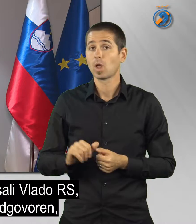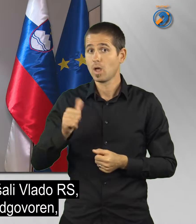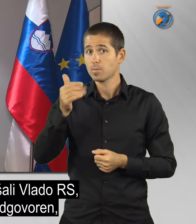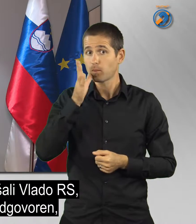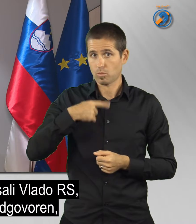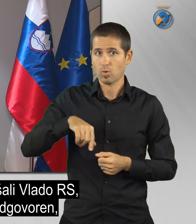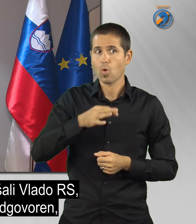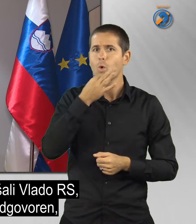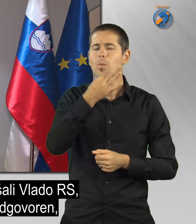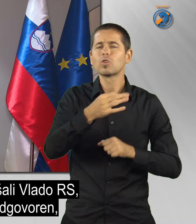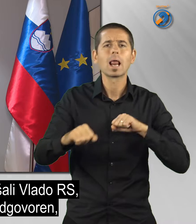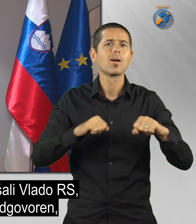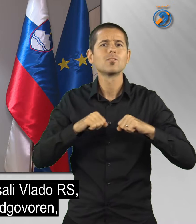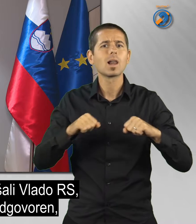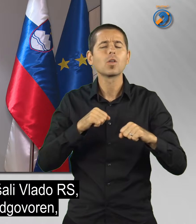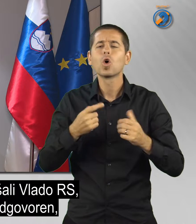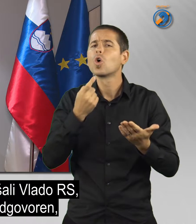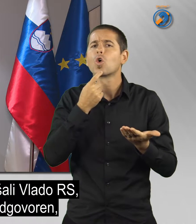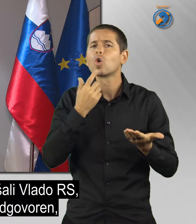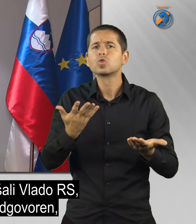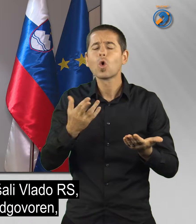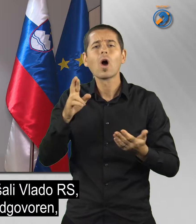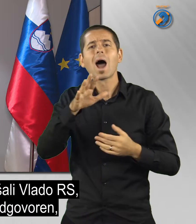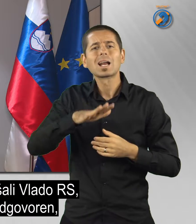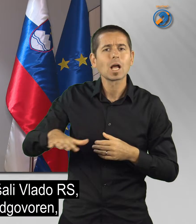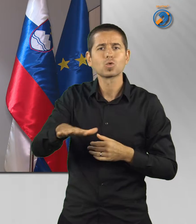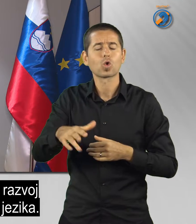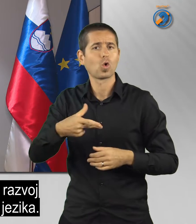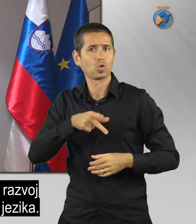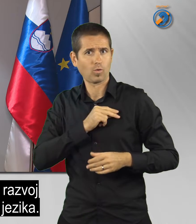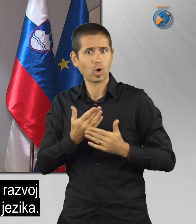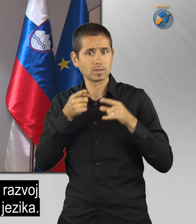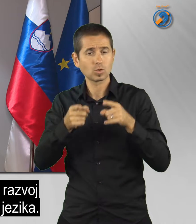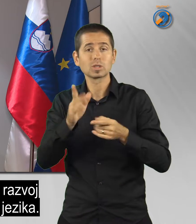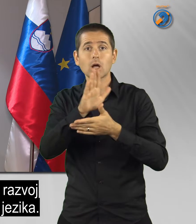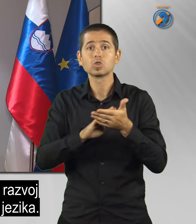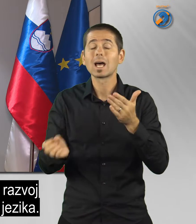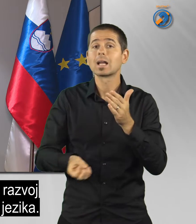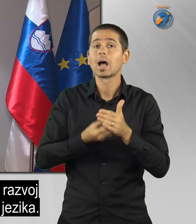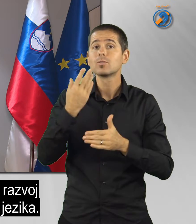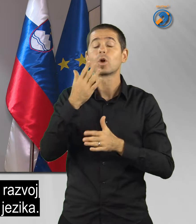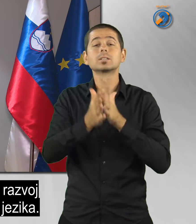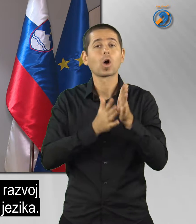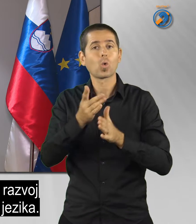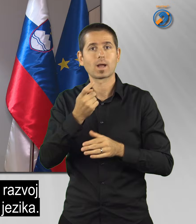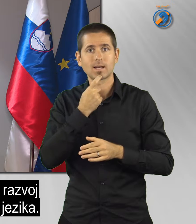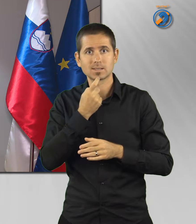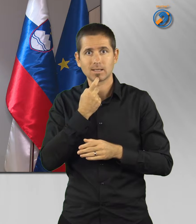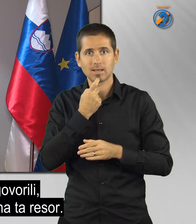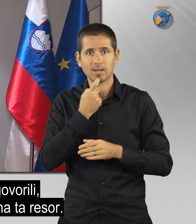Najprej bomo vprašali vlado, kdo je tisti, ki je resorno odgovoren za to, da se začne razvoj znakovnega